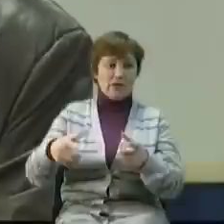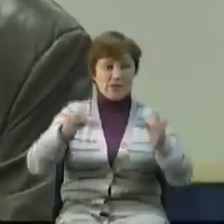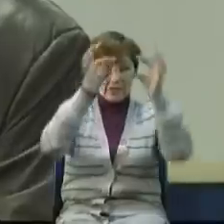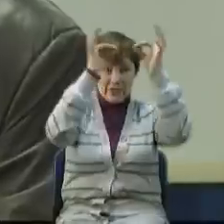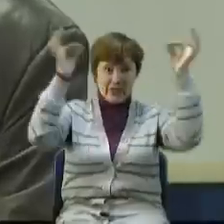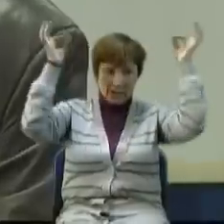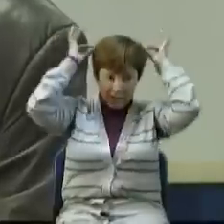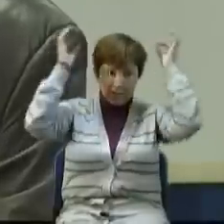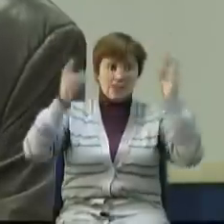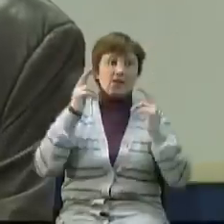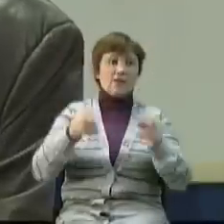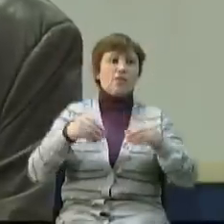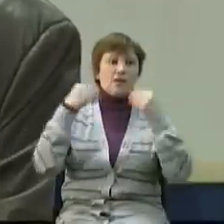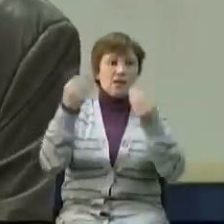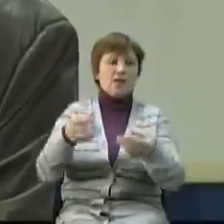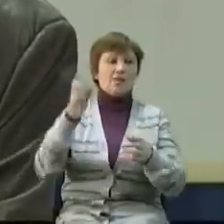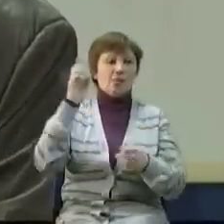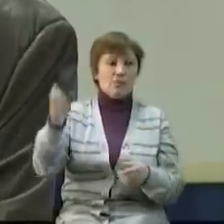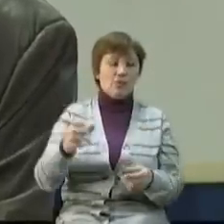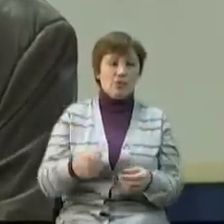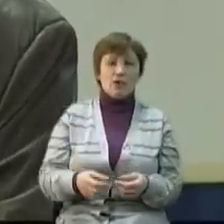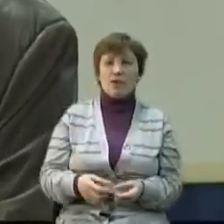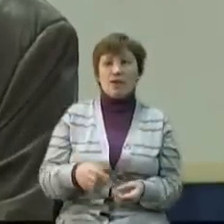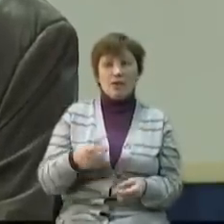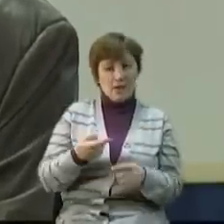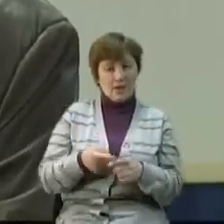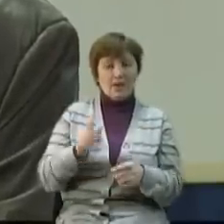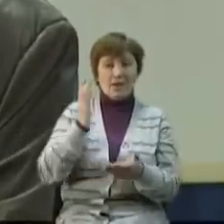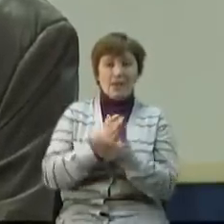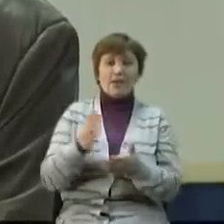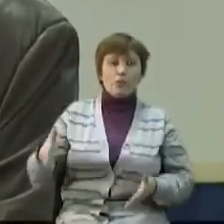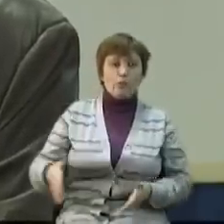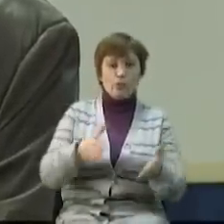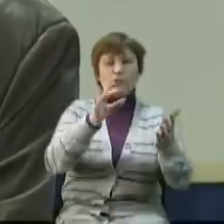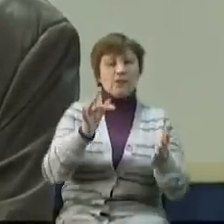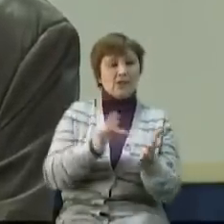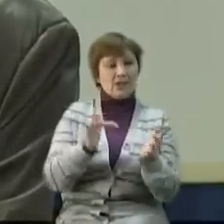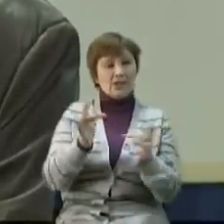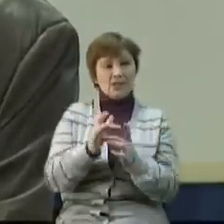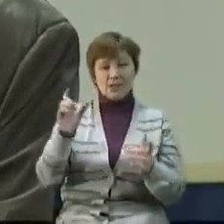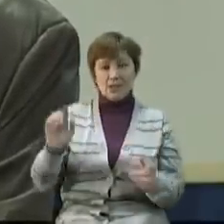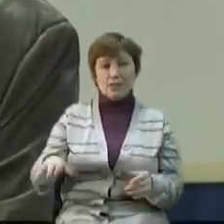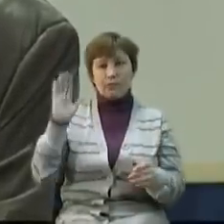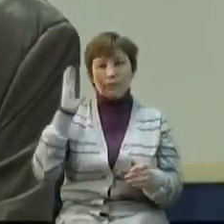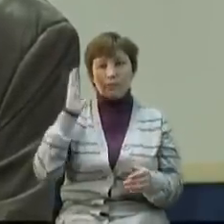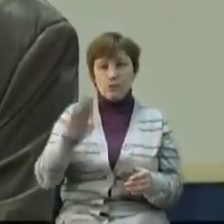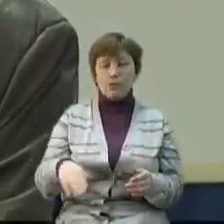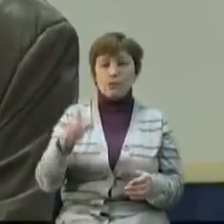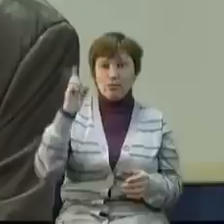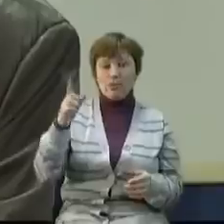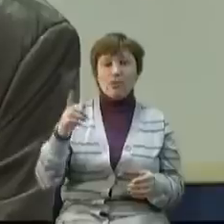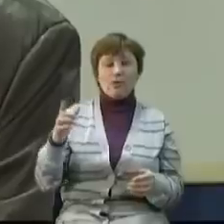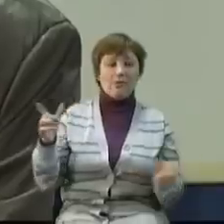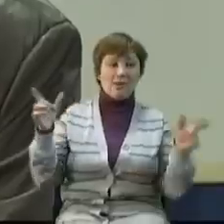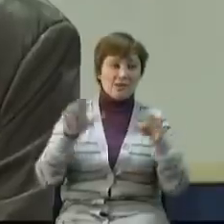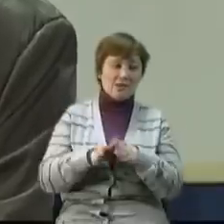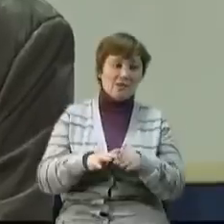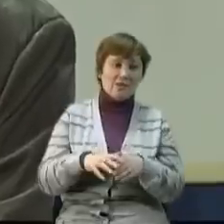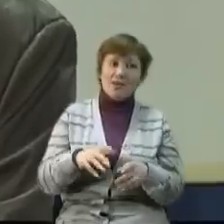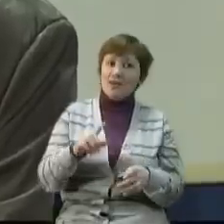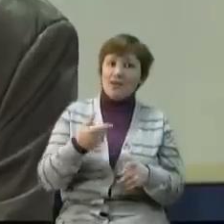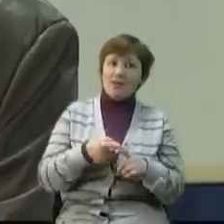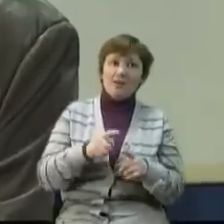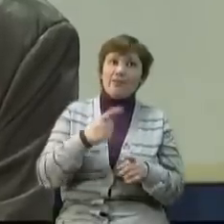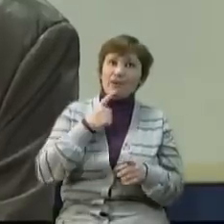Павел. Вот это есть путь христианина. Пусть Бог благословит нам, это трудно пережить, это трудно принимать. Я